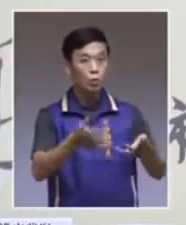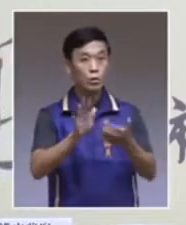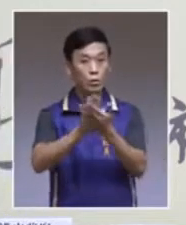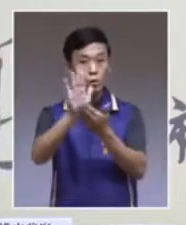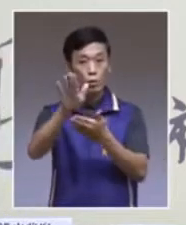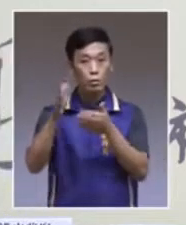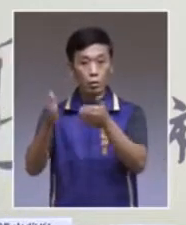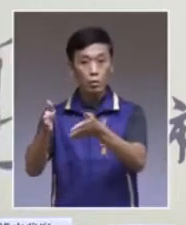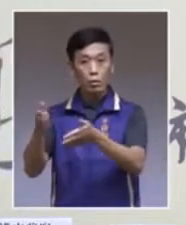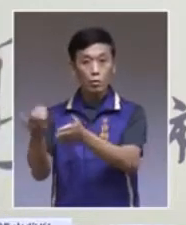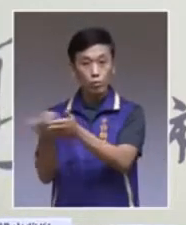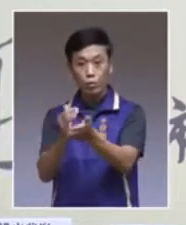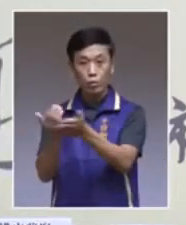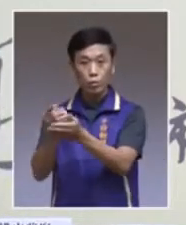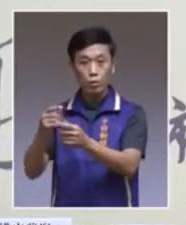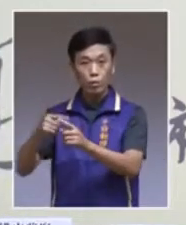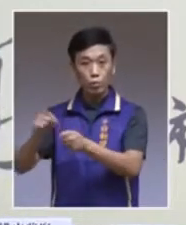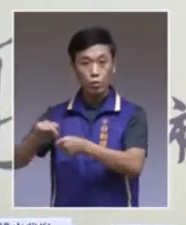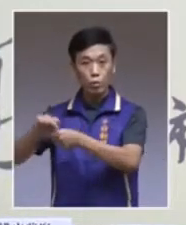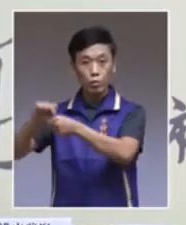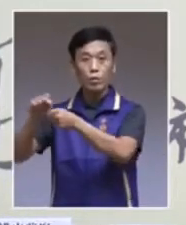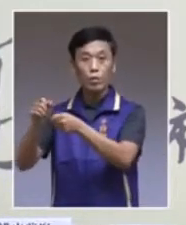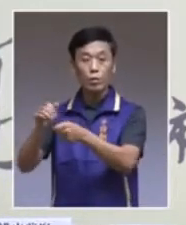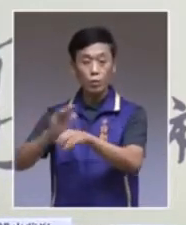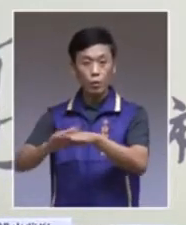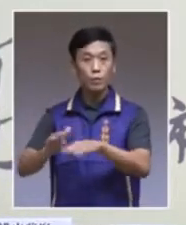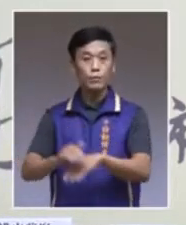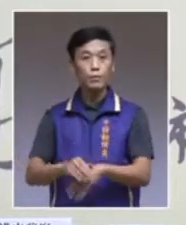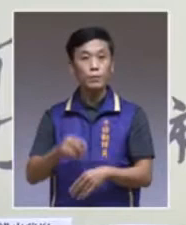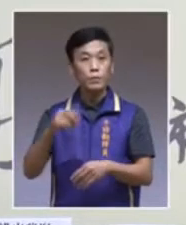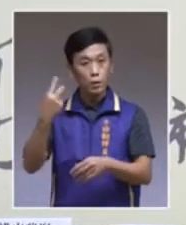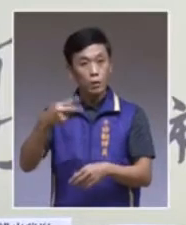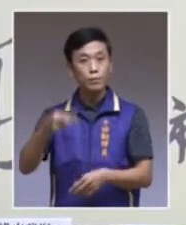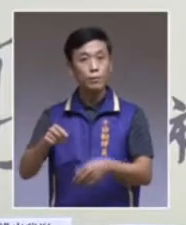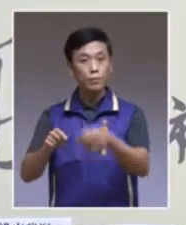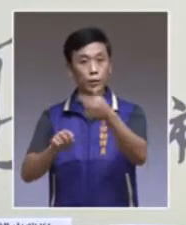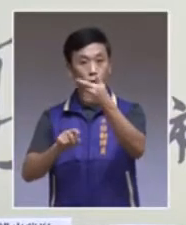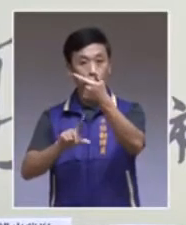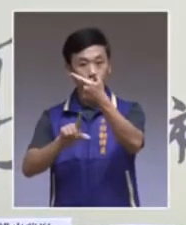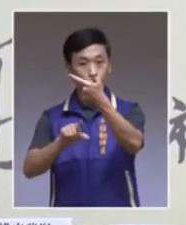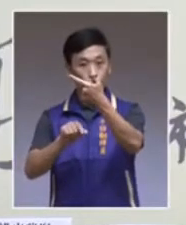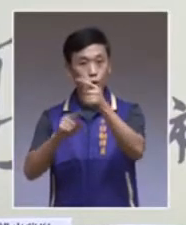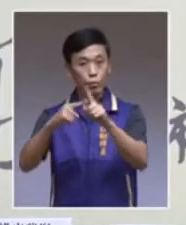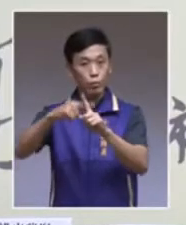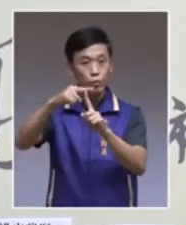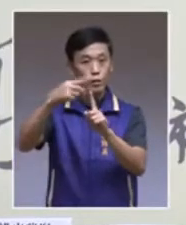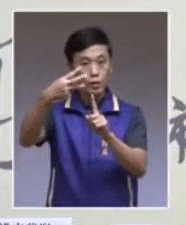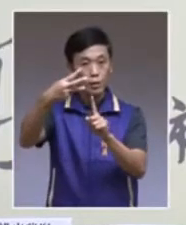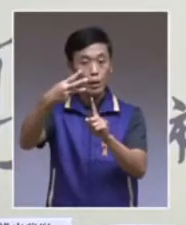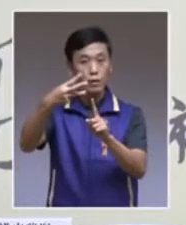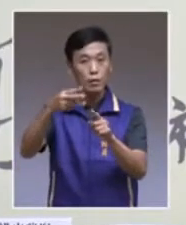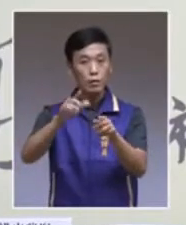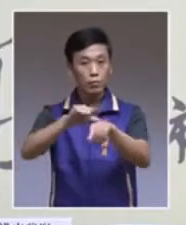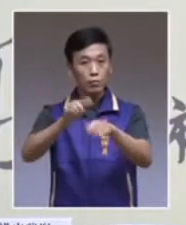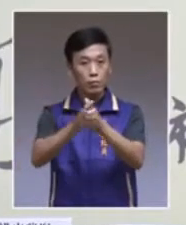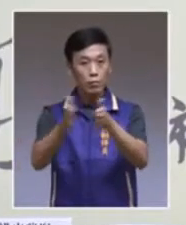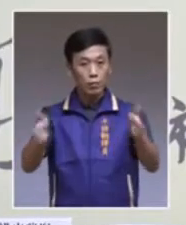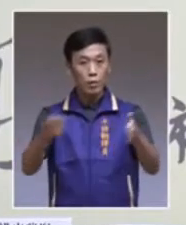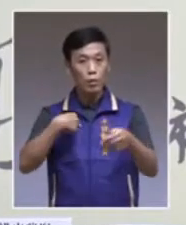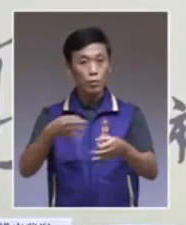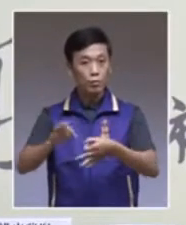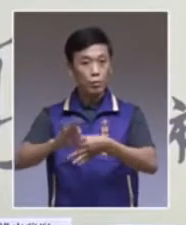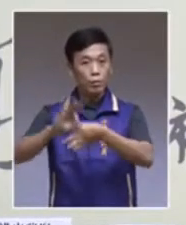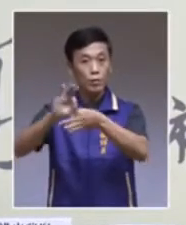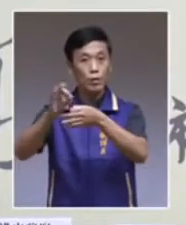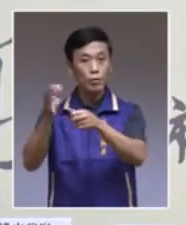提高的时候就把它增加。好，那另外我们在六月单级开设的期间，其实我们是加码补助，针